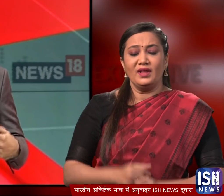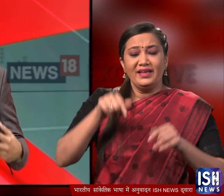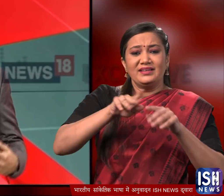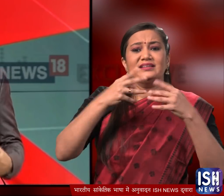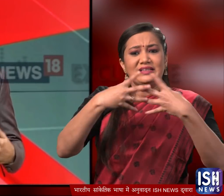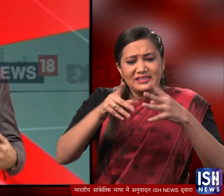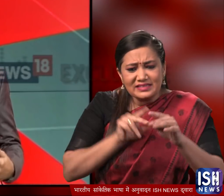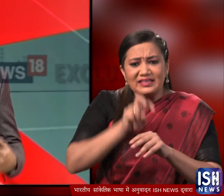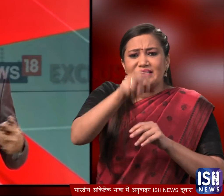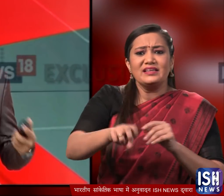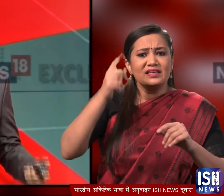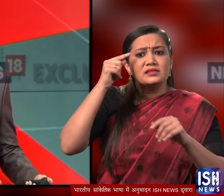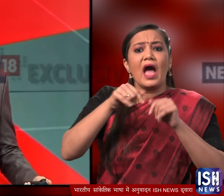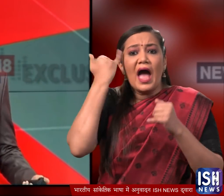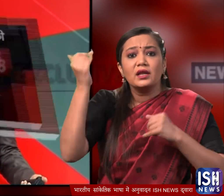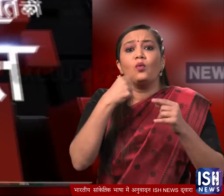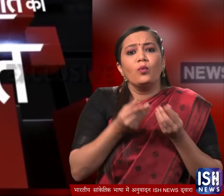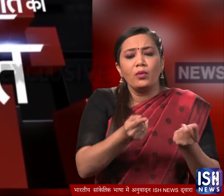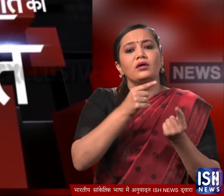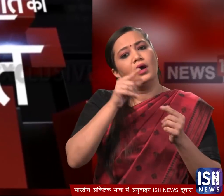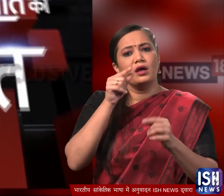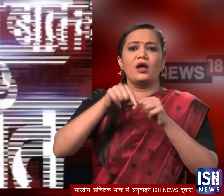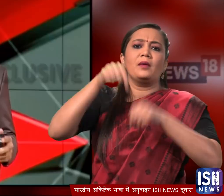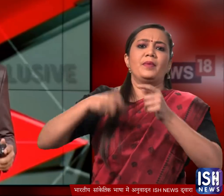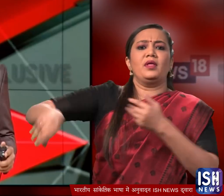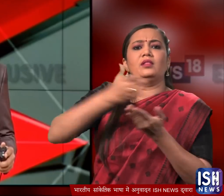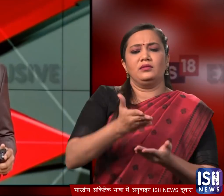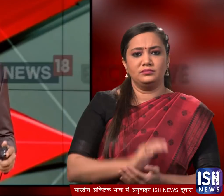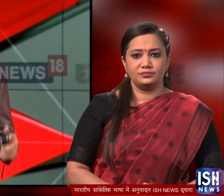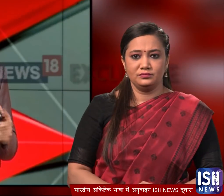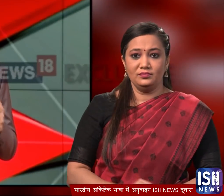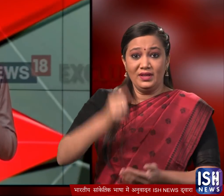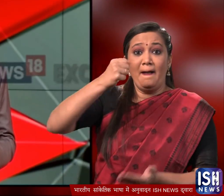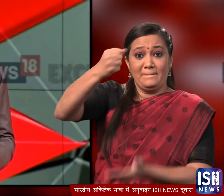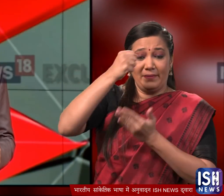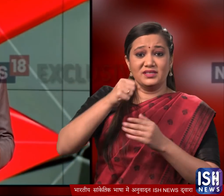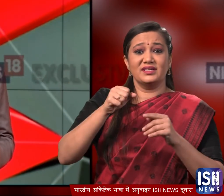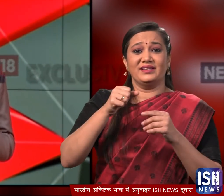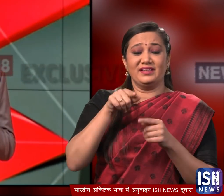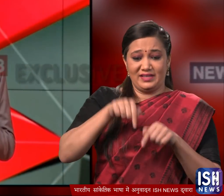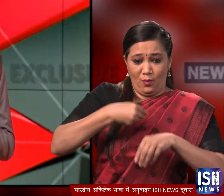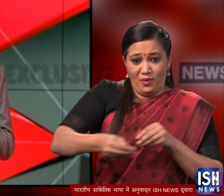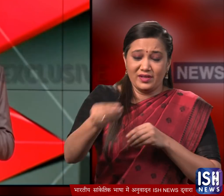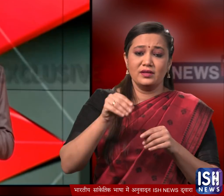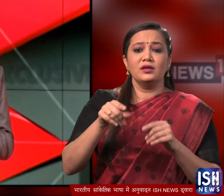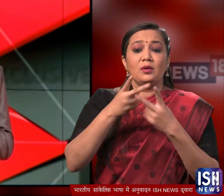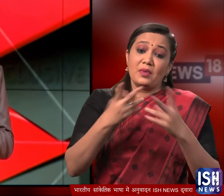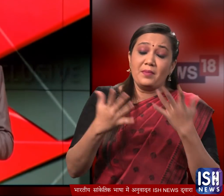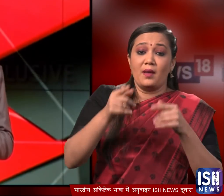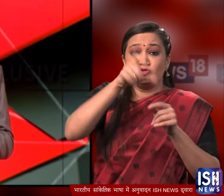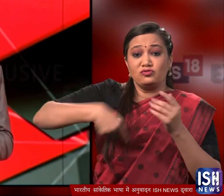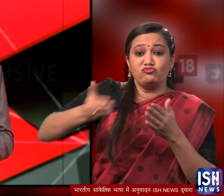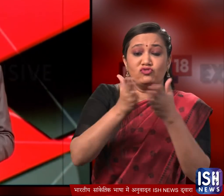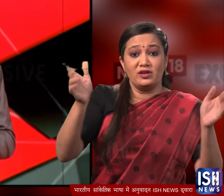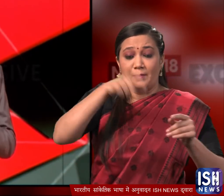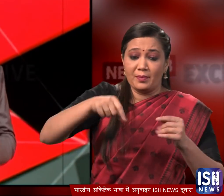लोगों को आंदोलन का ये रास्ता राजनीतिक दलों ने ही दिखाया है। देश के आम बजट में इस बार आम आदमी को इनकम टैक्स में बड़ी छूट